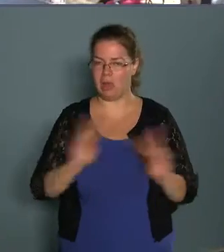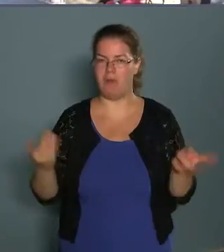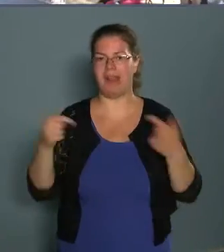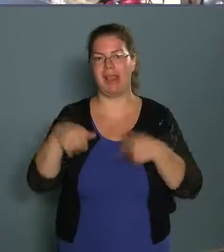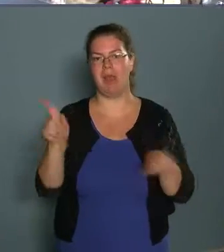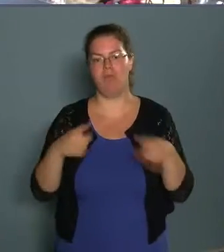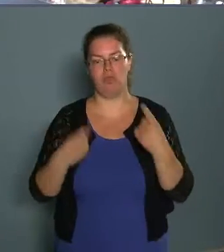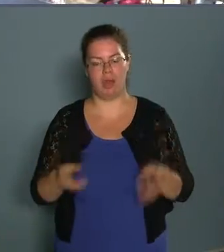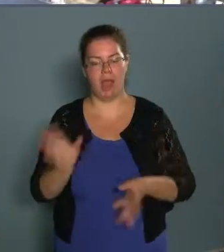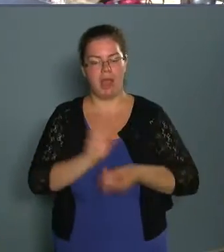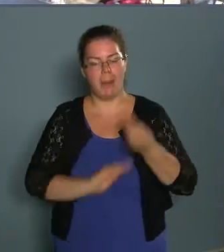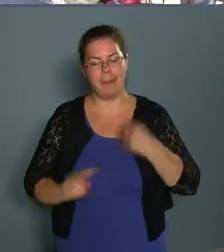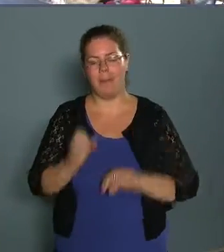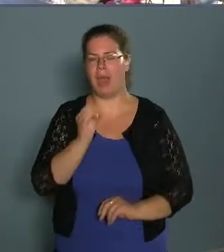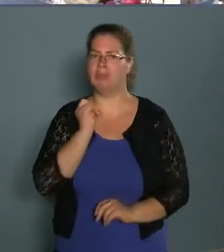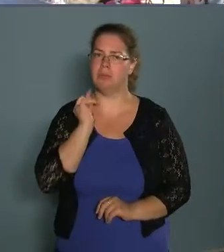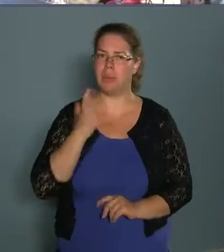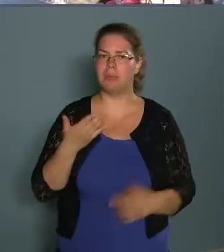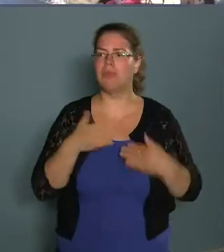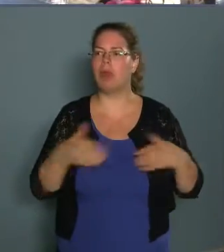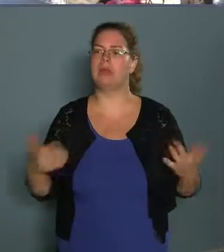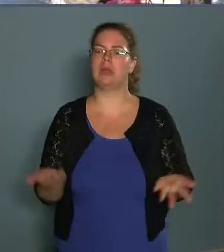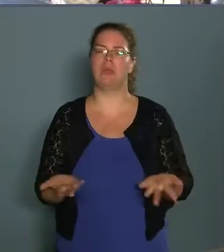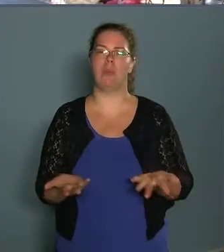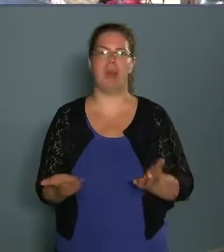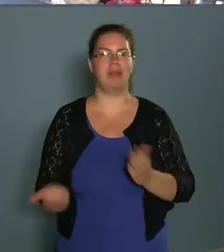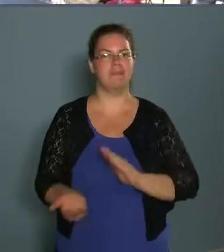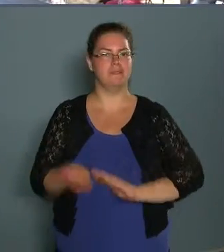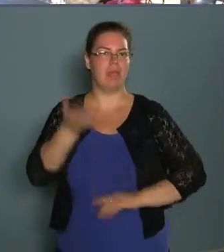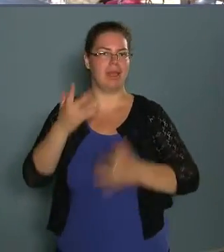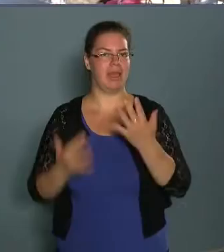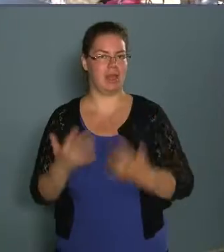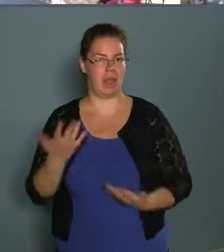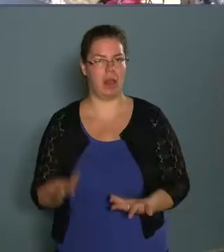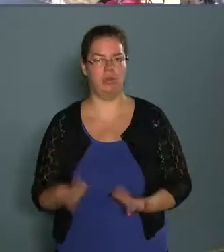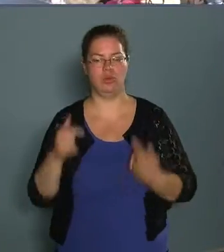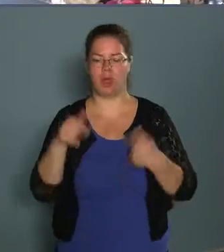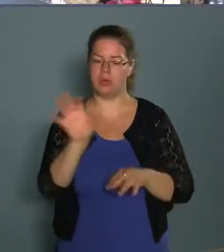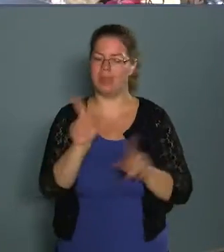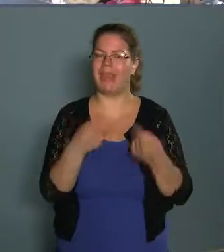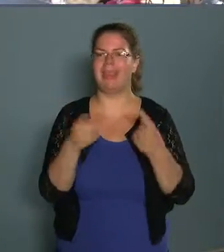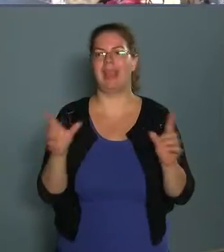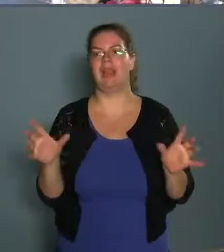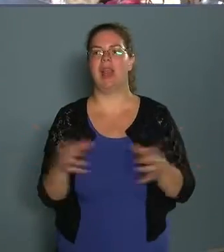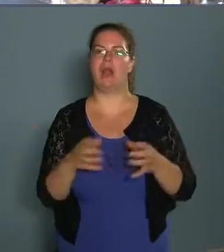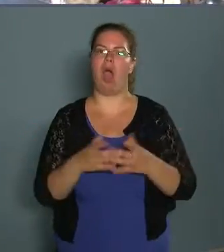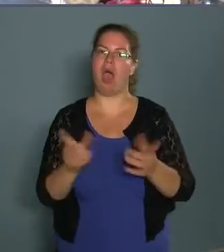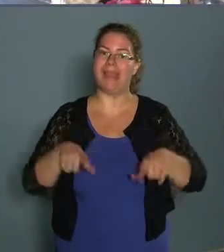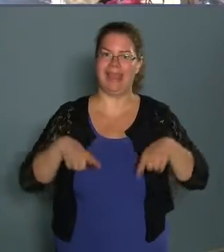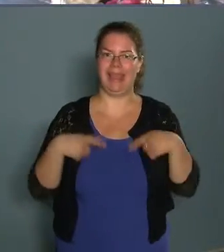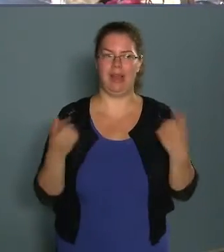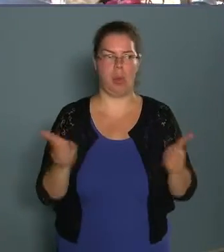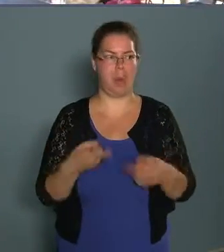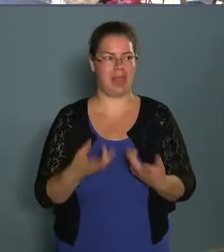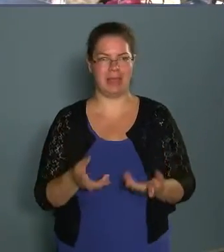muzsikának, hiszen napjainkban rendkívüli módon felértékelődött az, hogy egy zenekar teljesen élő muzsikát játszik, tehát nincsen